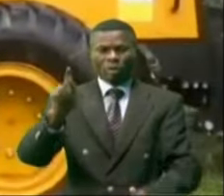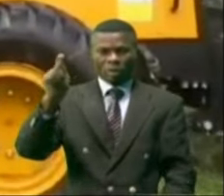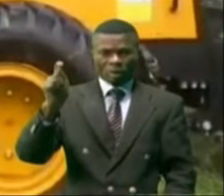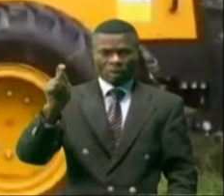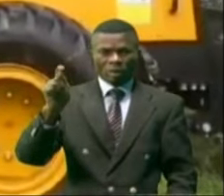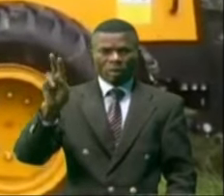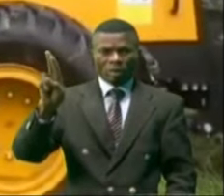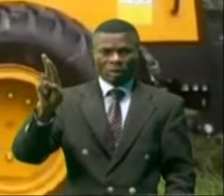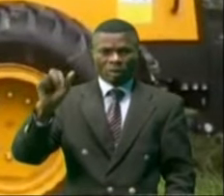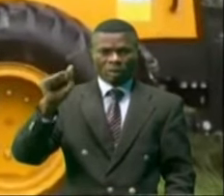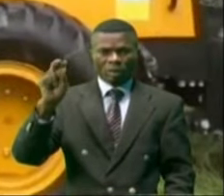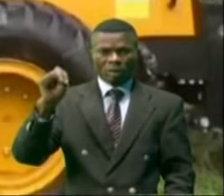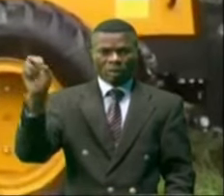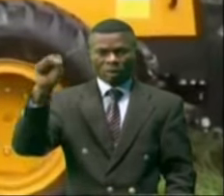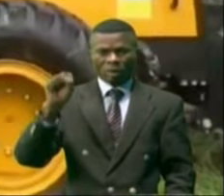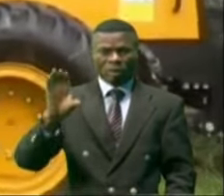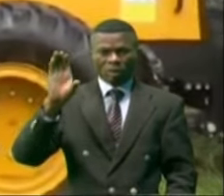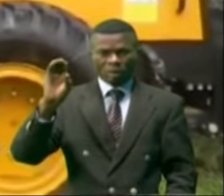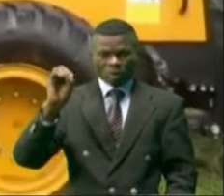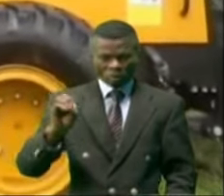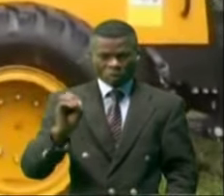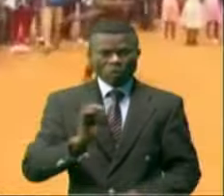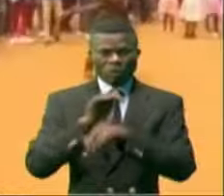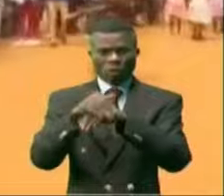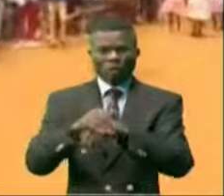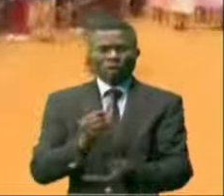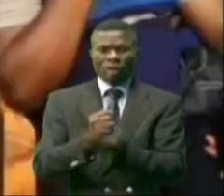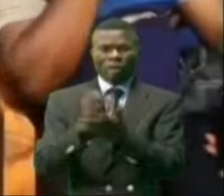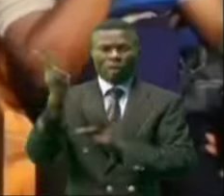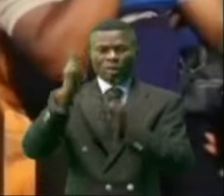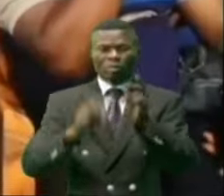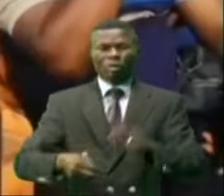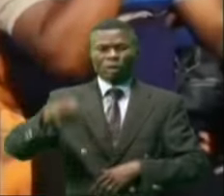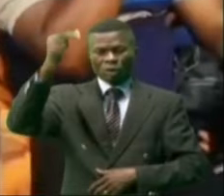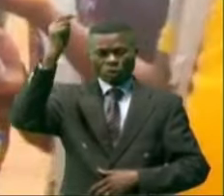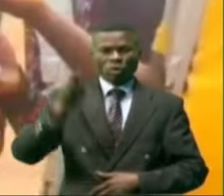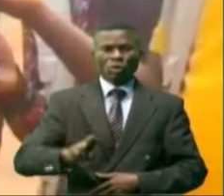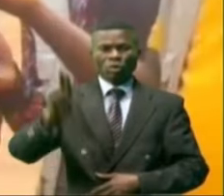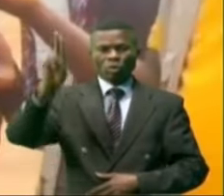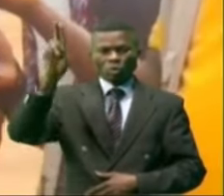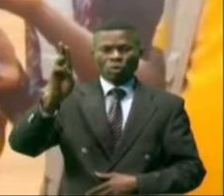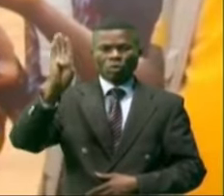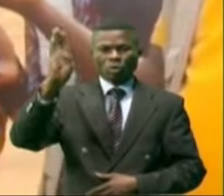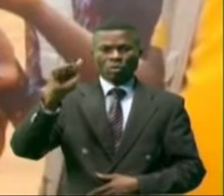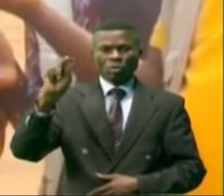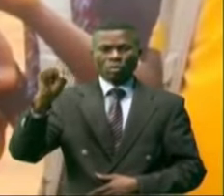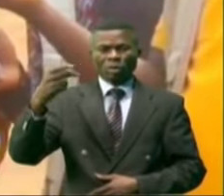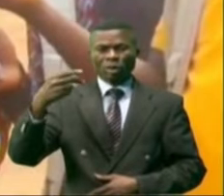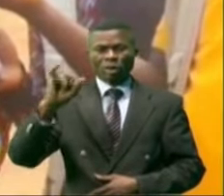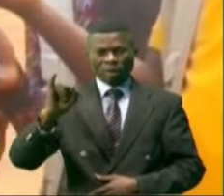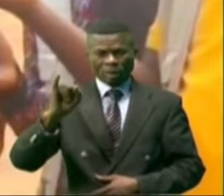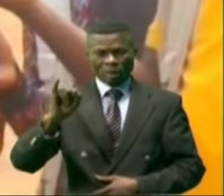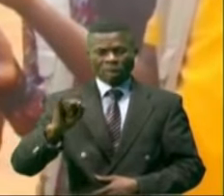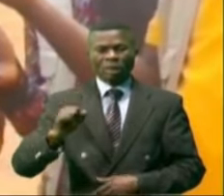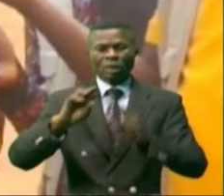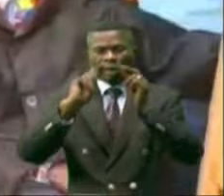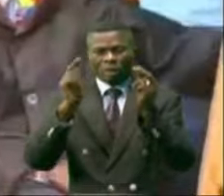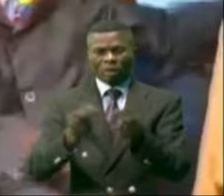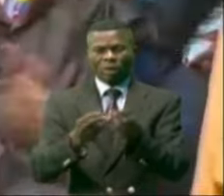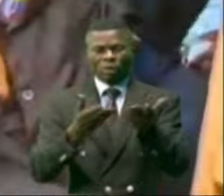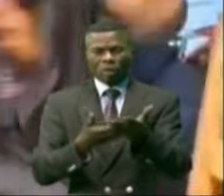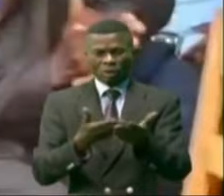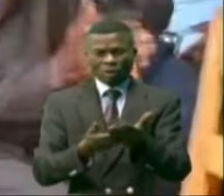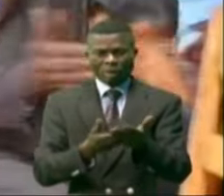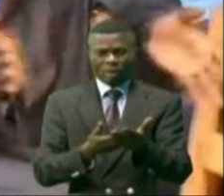une dotation du gouvernement central à la population du Nord Ubangi. Le président de la société civile du Nord Ubangi et autres